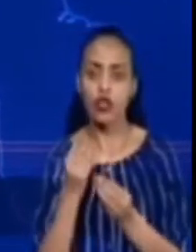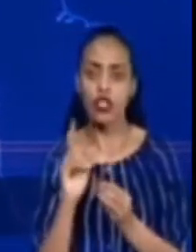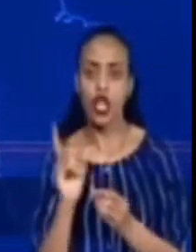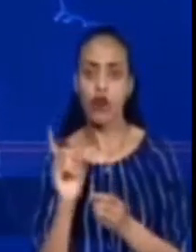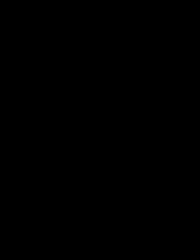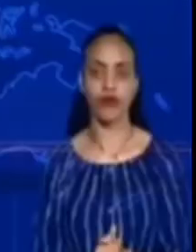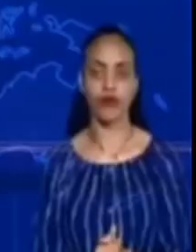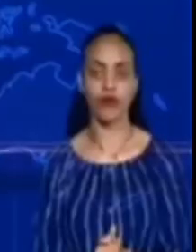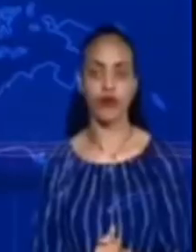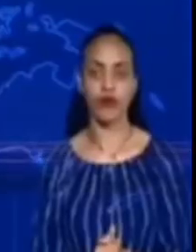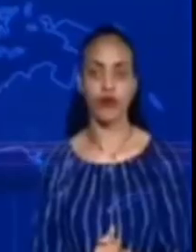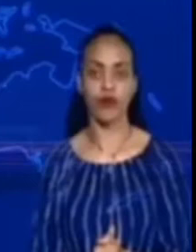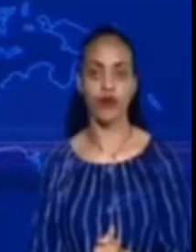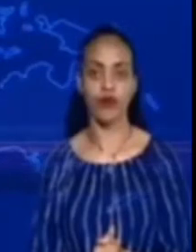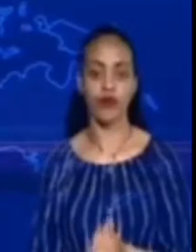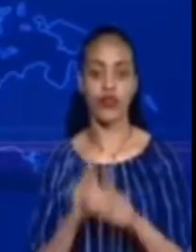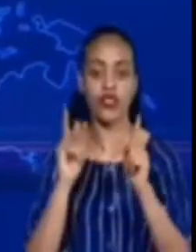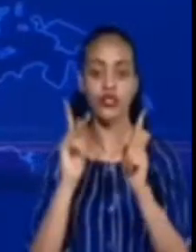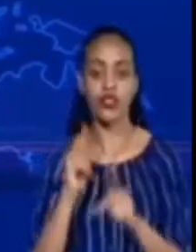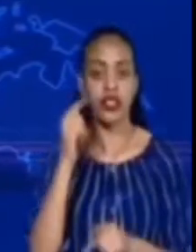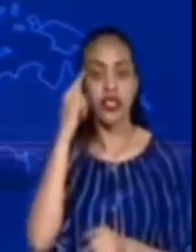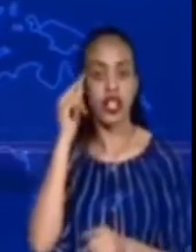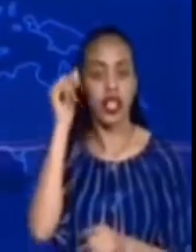ማሩ በይ